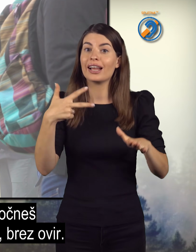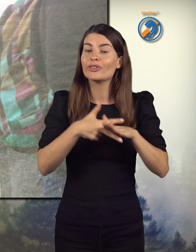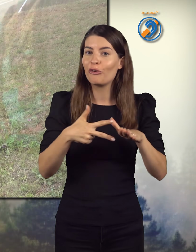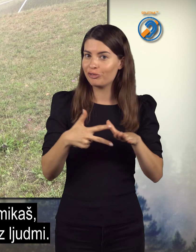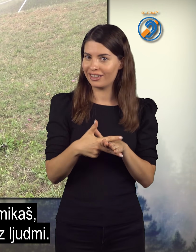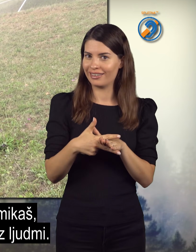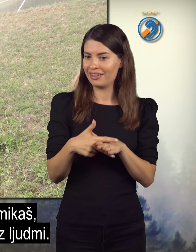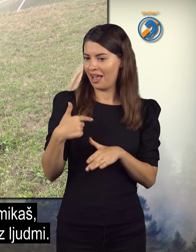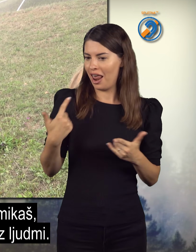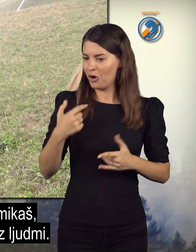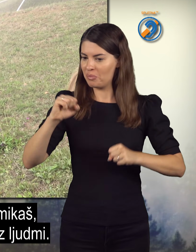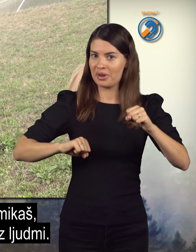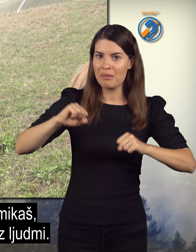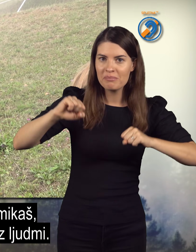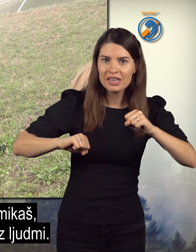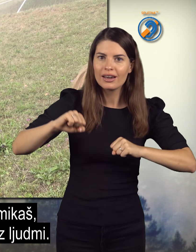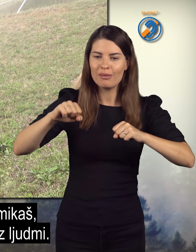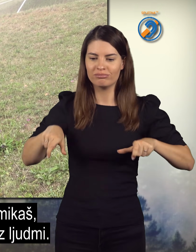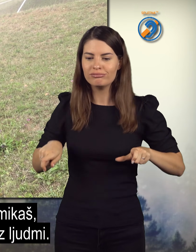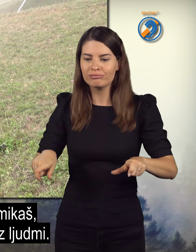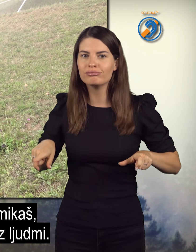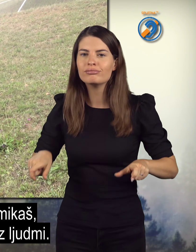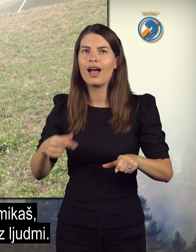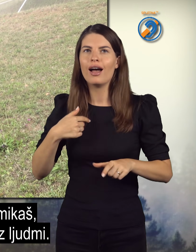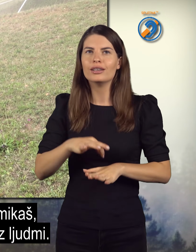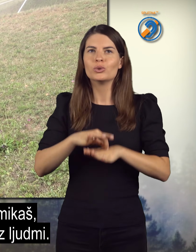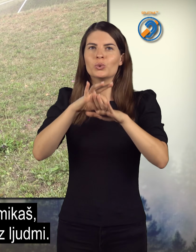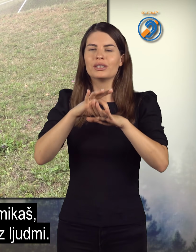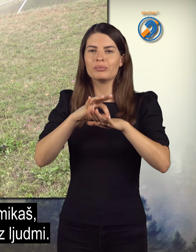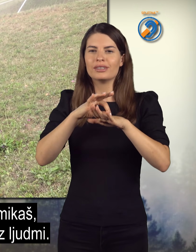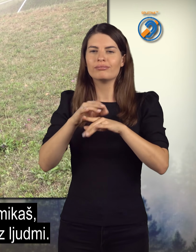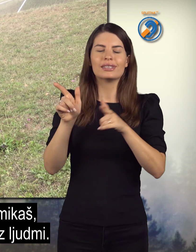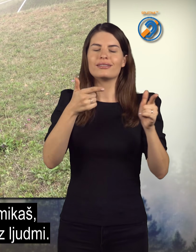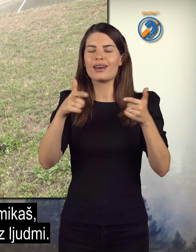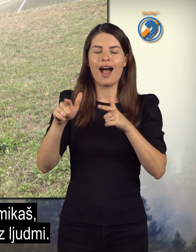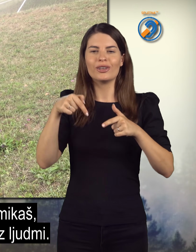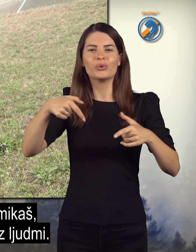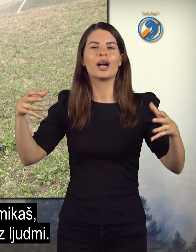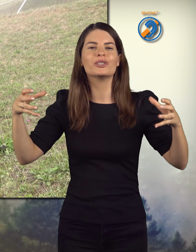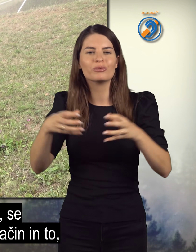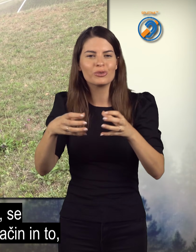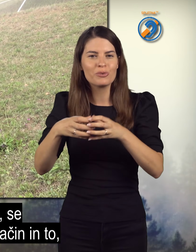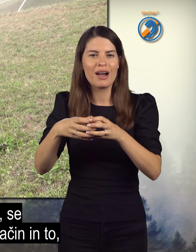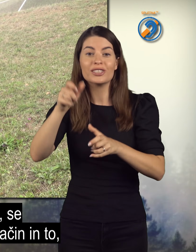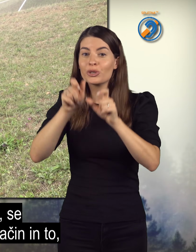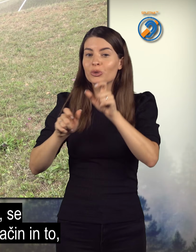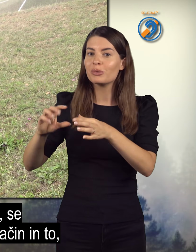ovir, glih tako se lahko premikaš, greš, zrak začutiš, ne vem, si z ljudmi, si